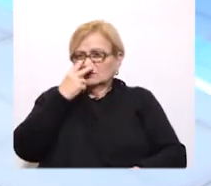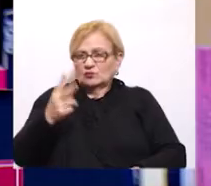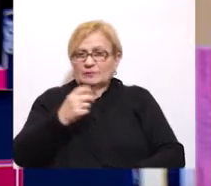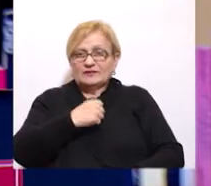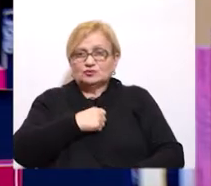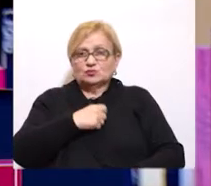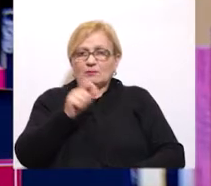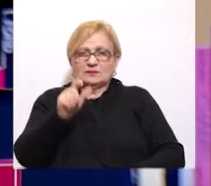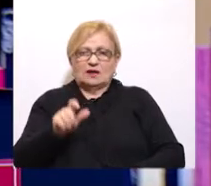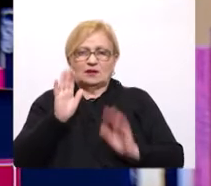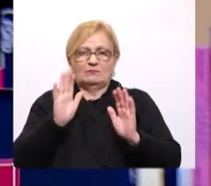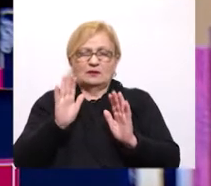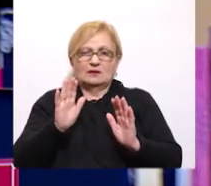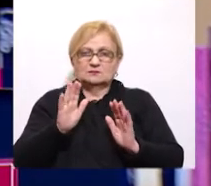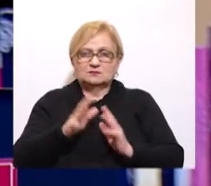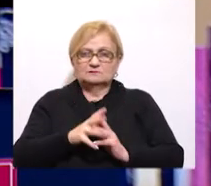ვხედავთ.